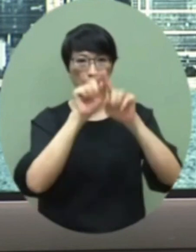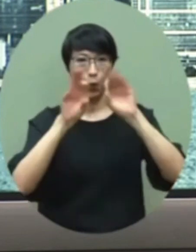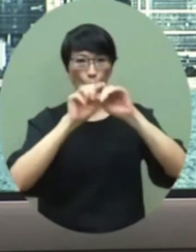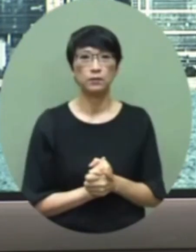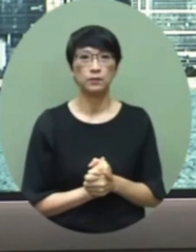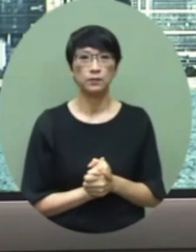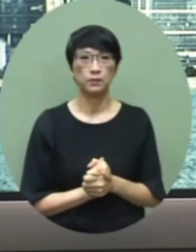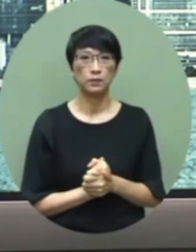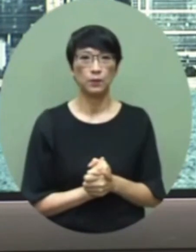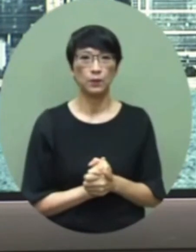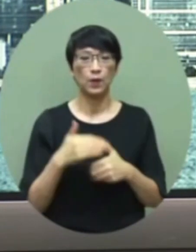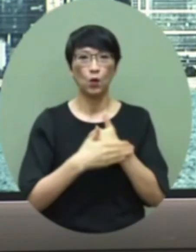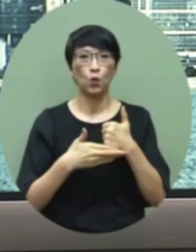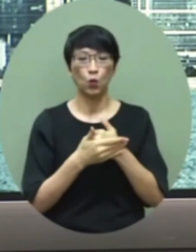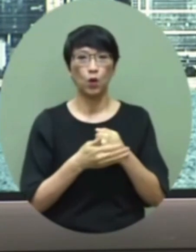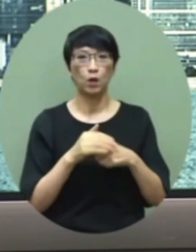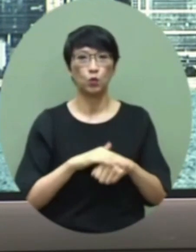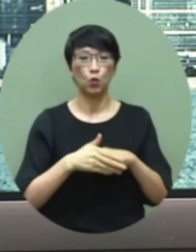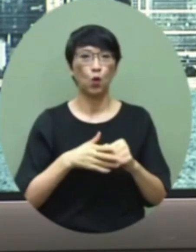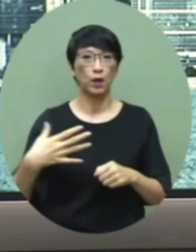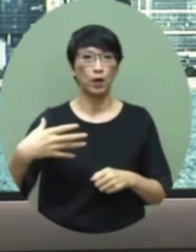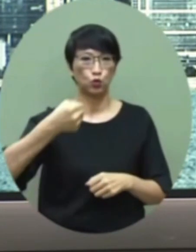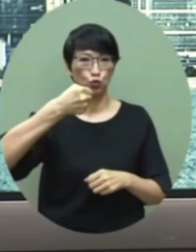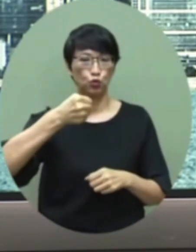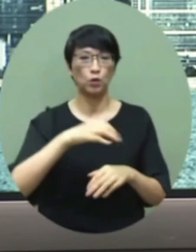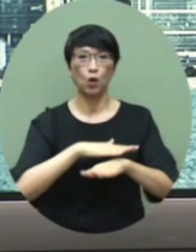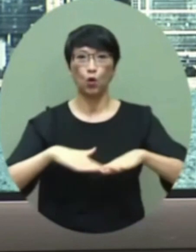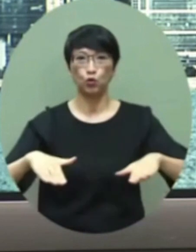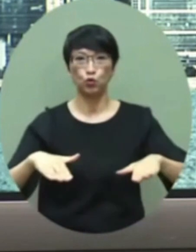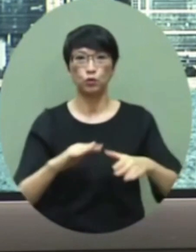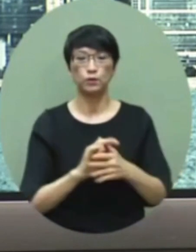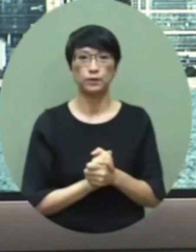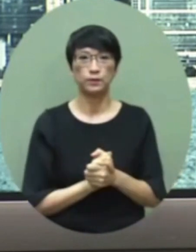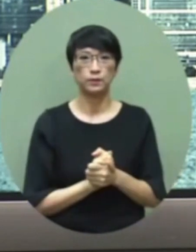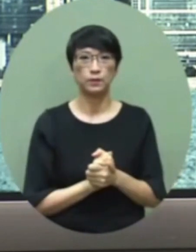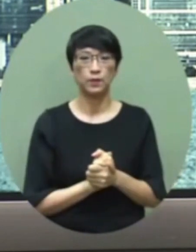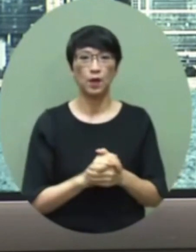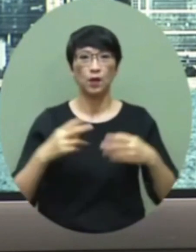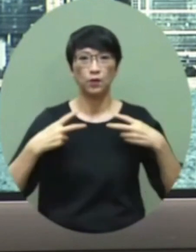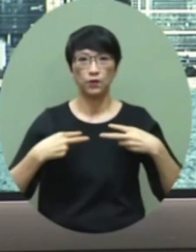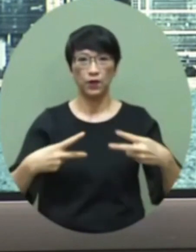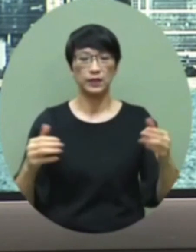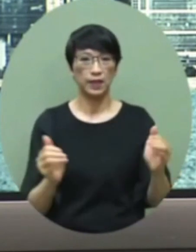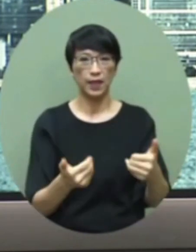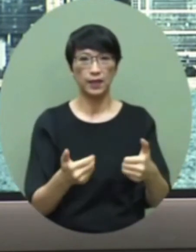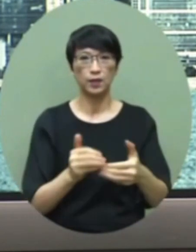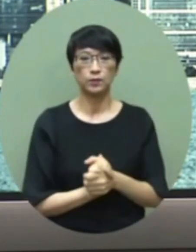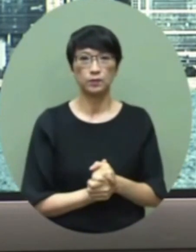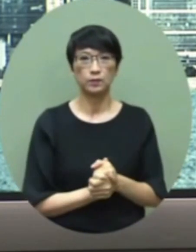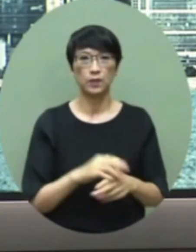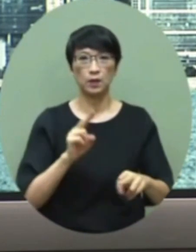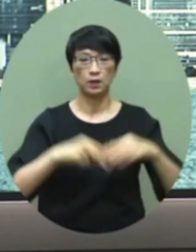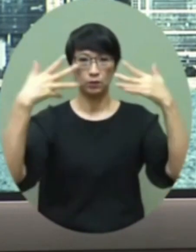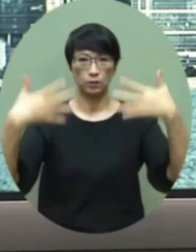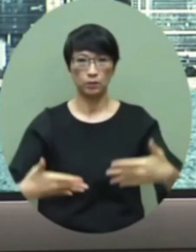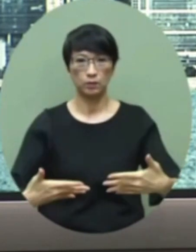告，維護國家主權、安全和發展利益，是一國